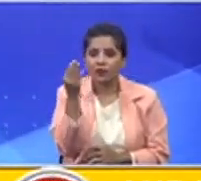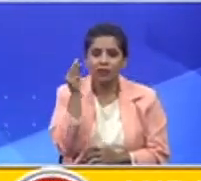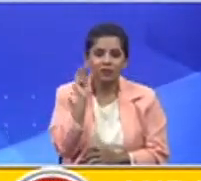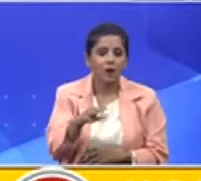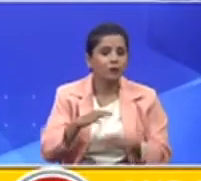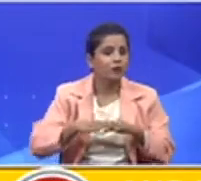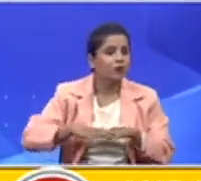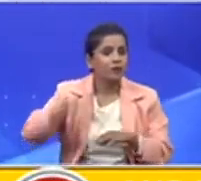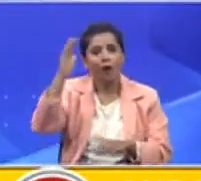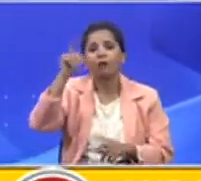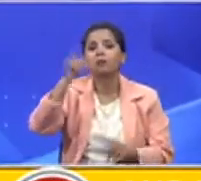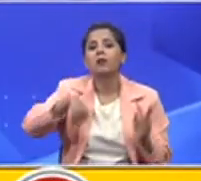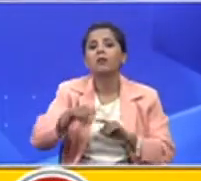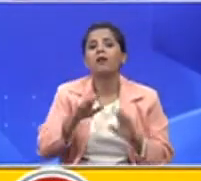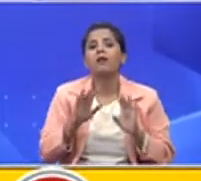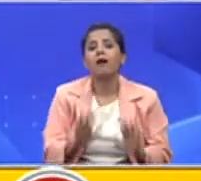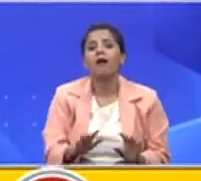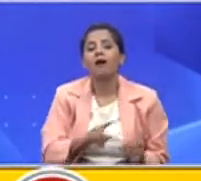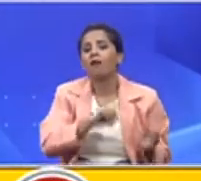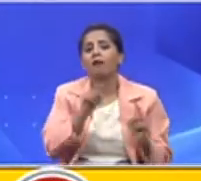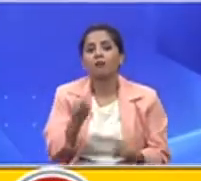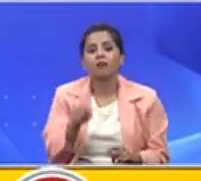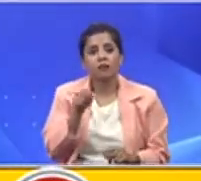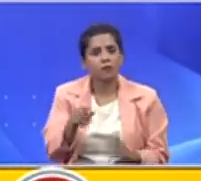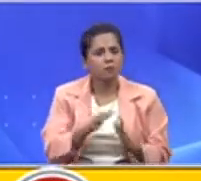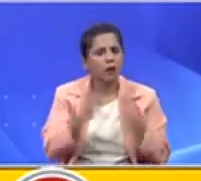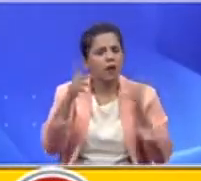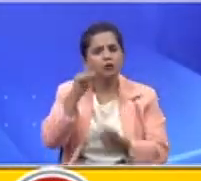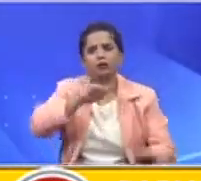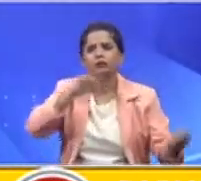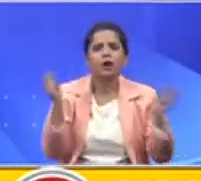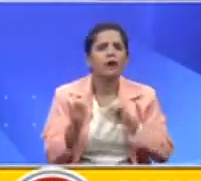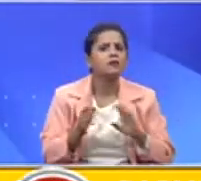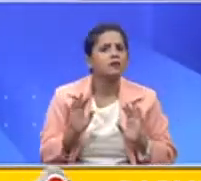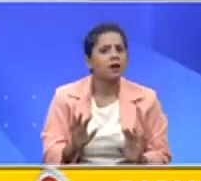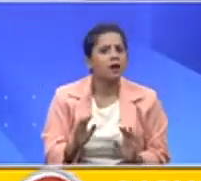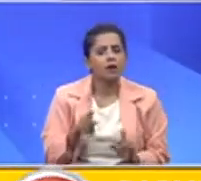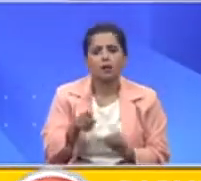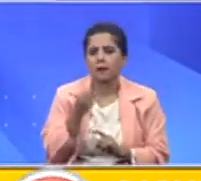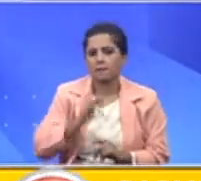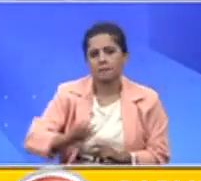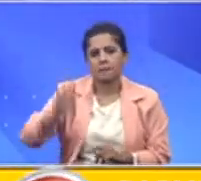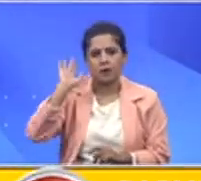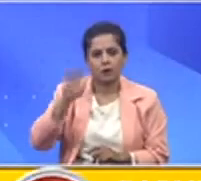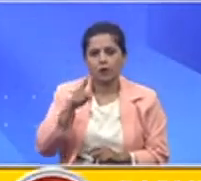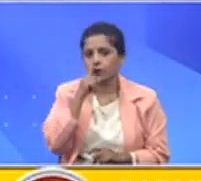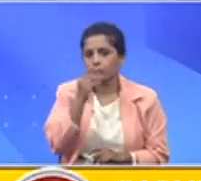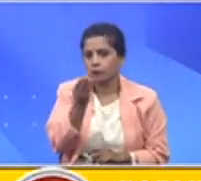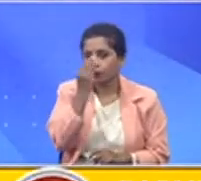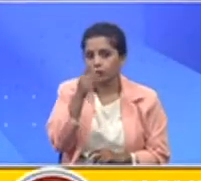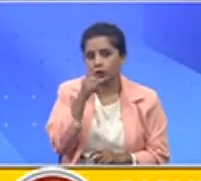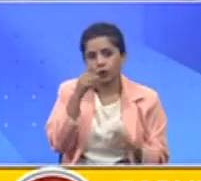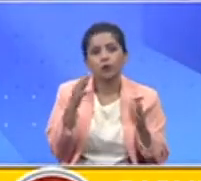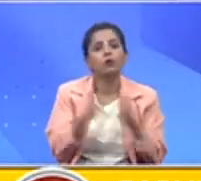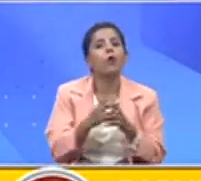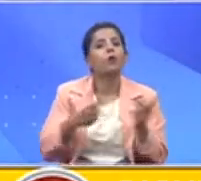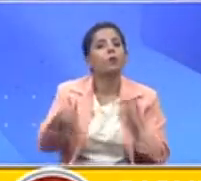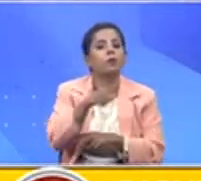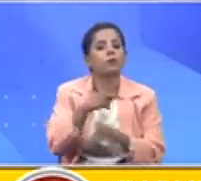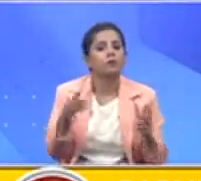हजार से जादा है यह एक बड़ा बडलाव है पहले मुस्लिम महलाओं को